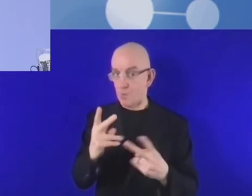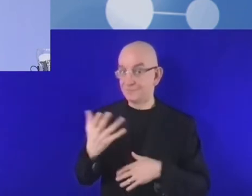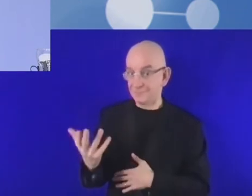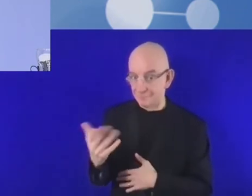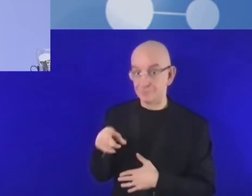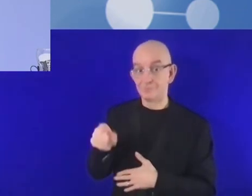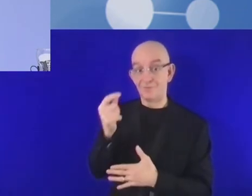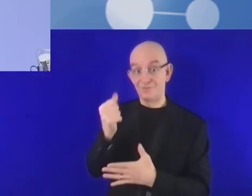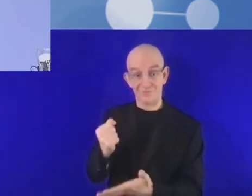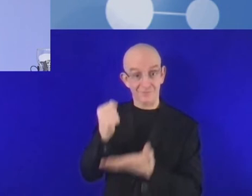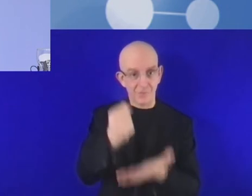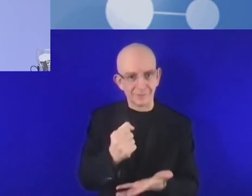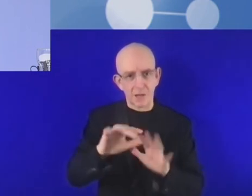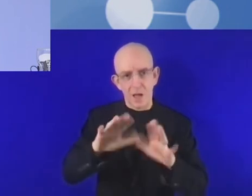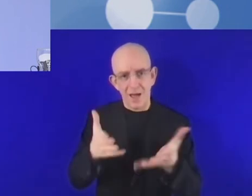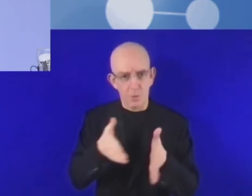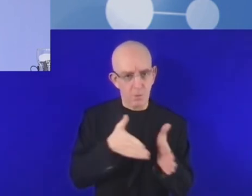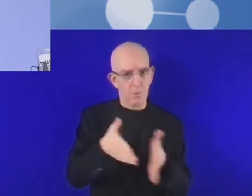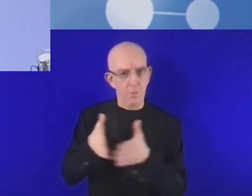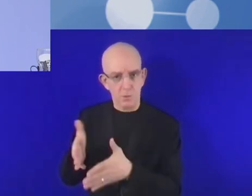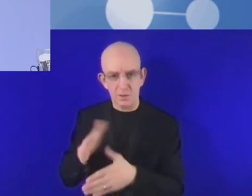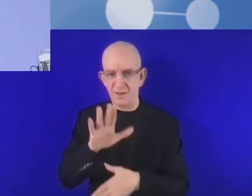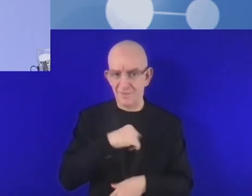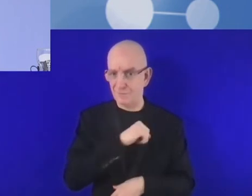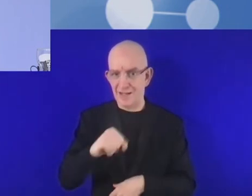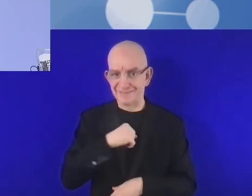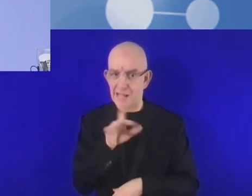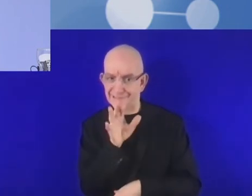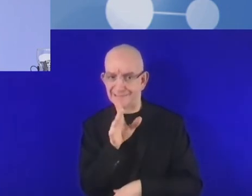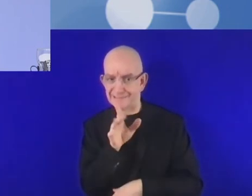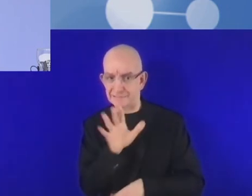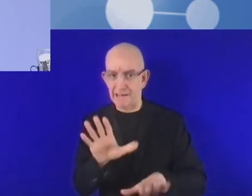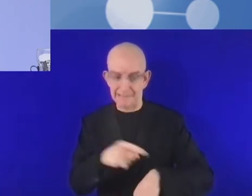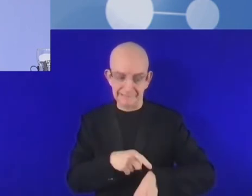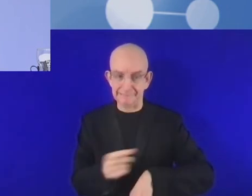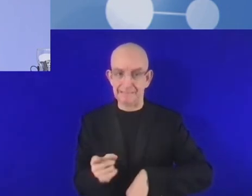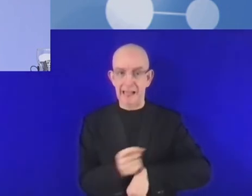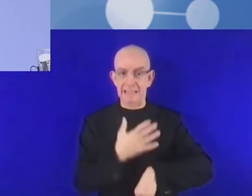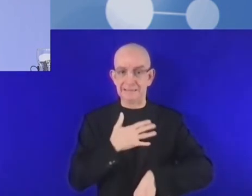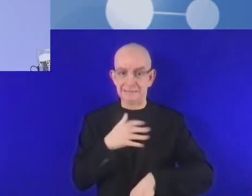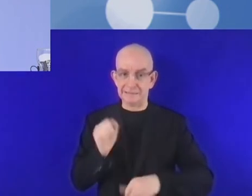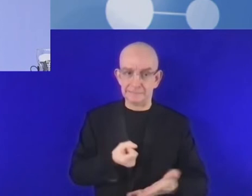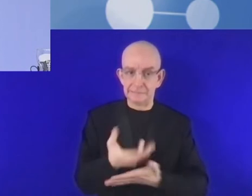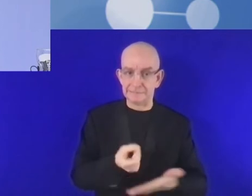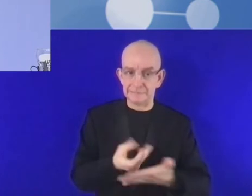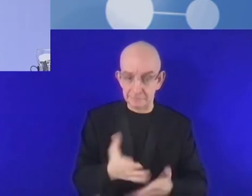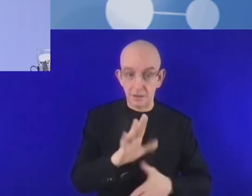我想简短的说几句。肯定在有些国家